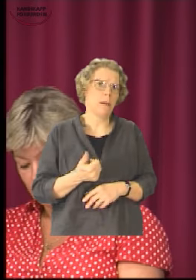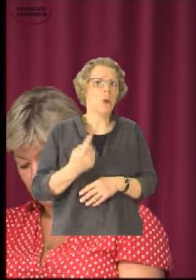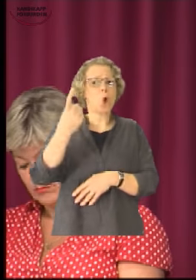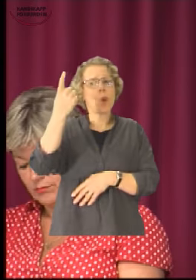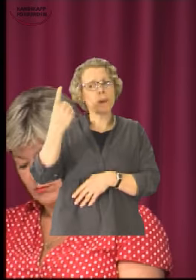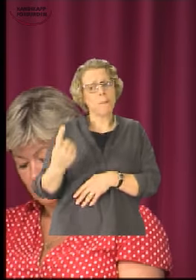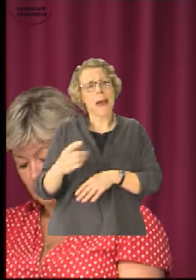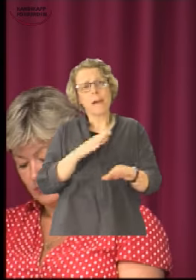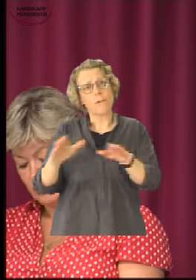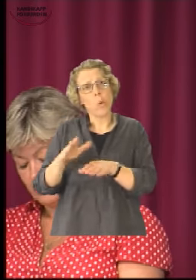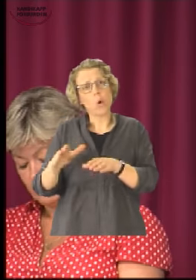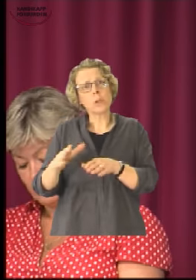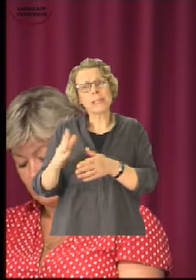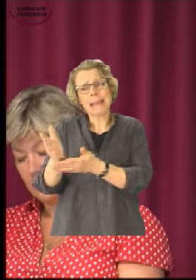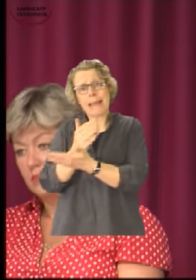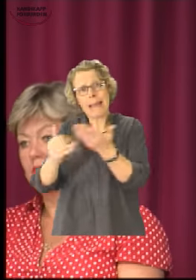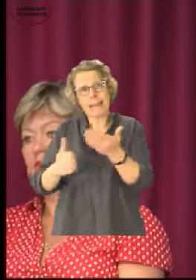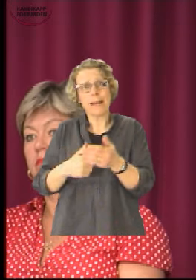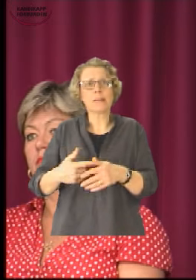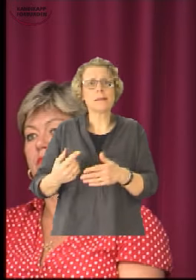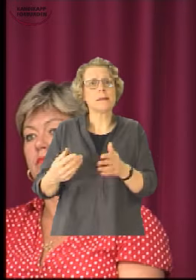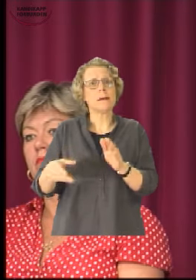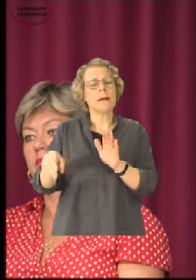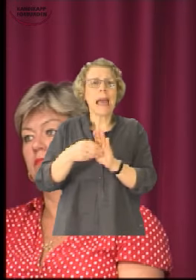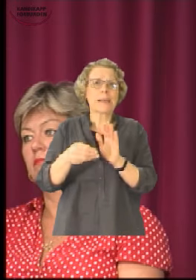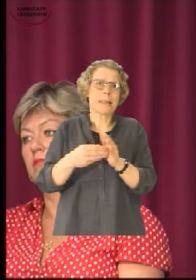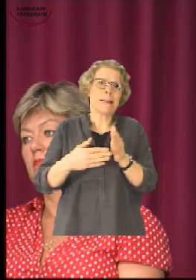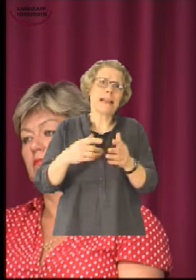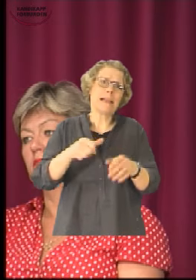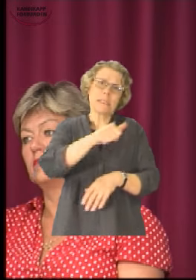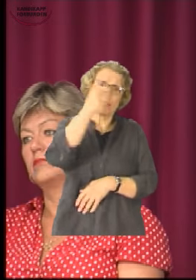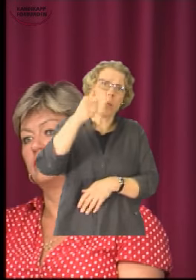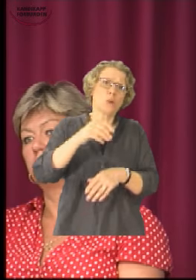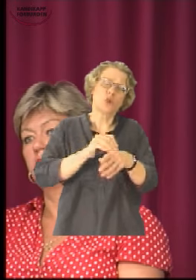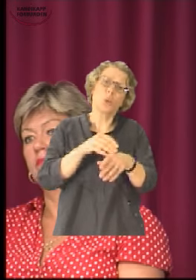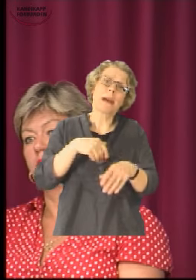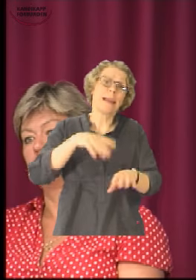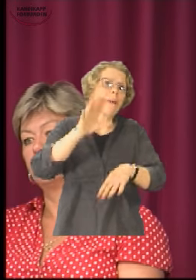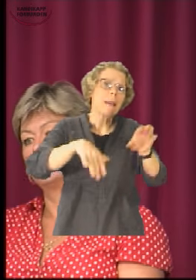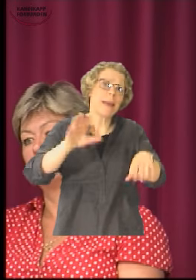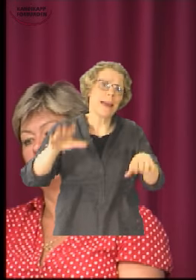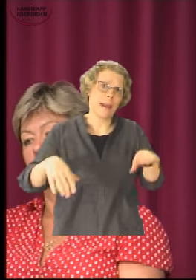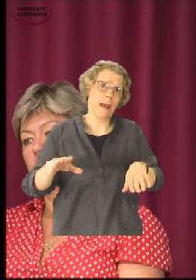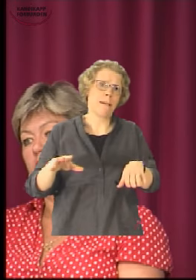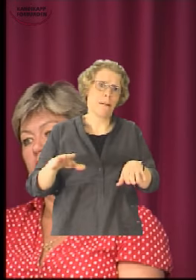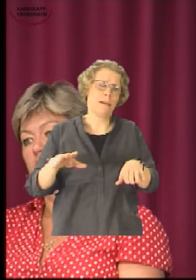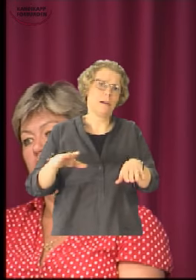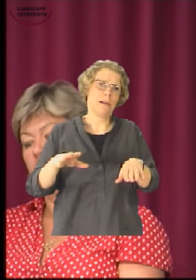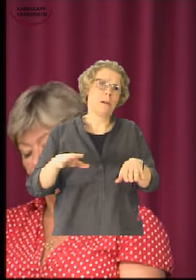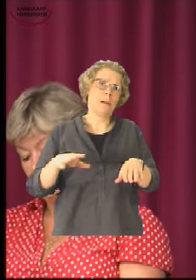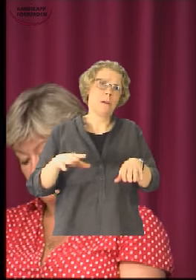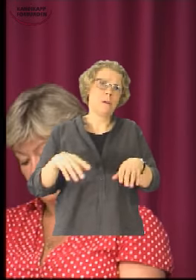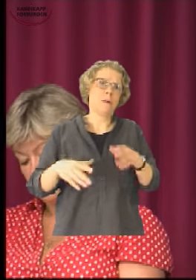primärvårdsenheternas ersättning för svårt sjuka så varierar ju det i olika delar. Det varierar ju mellan olika modeller då.